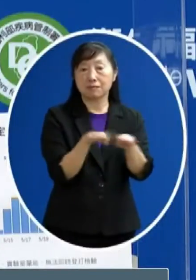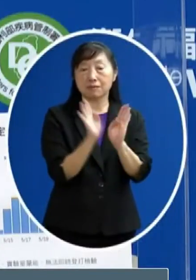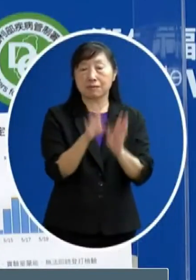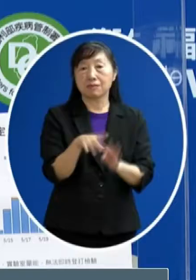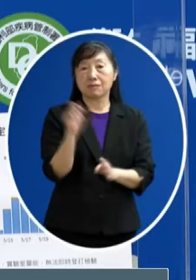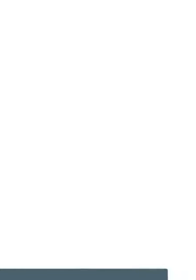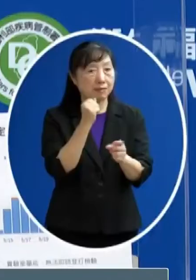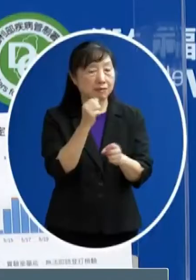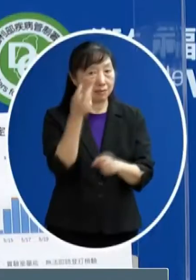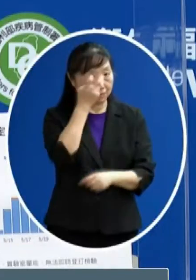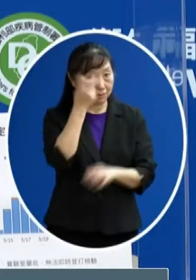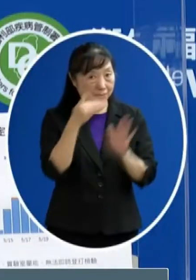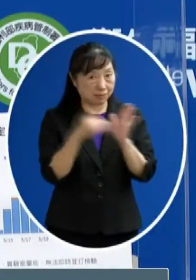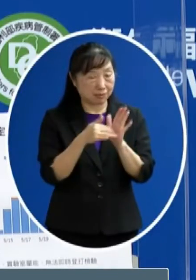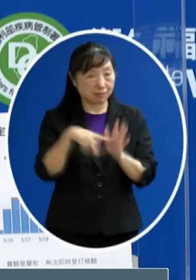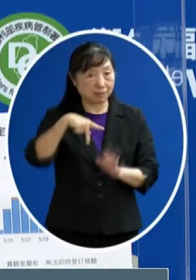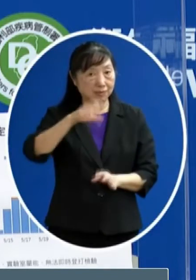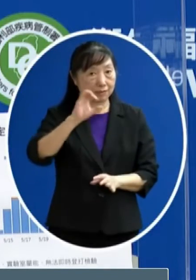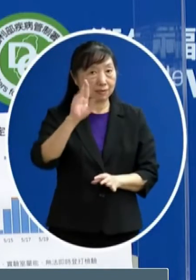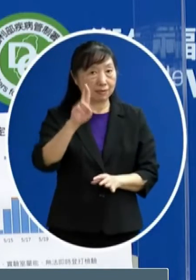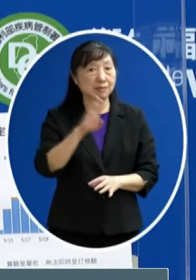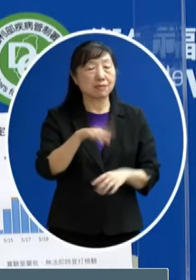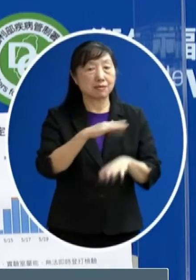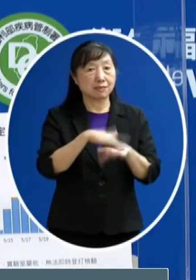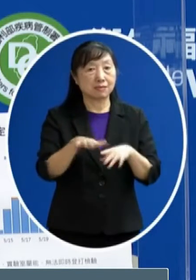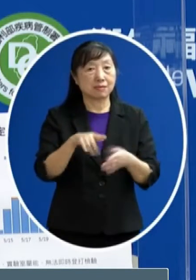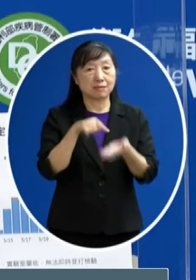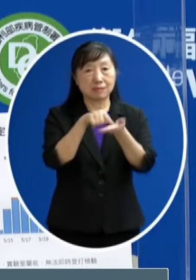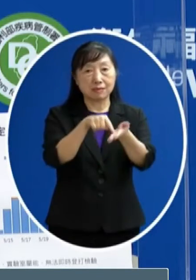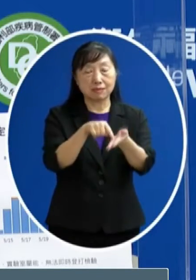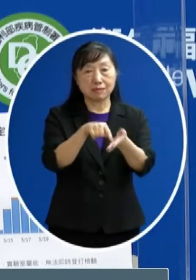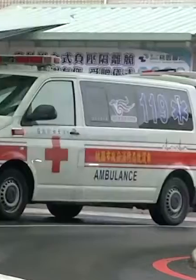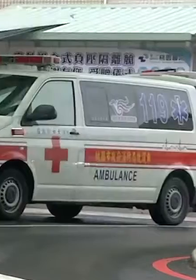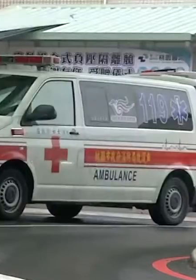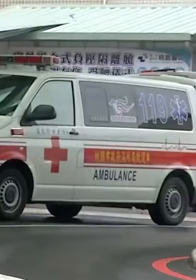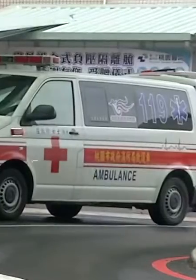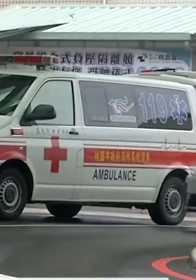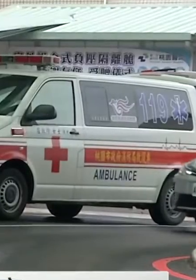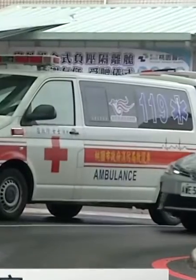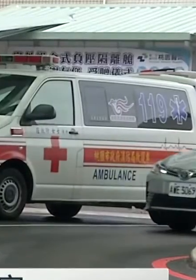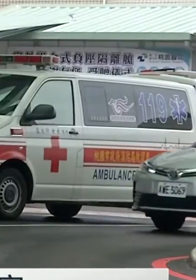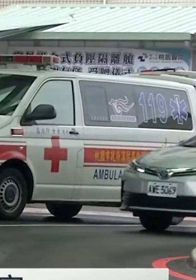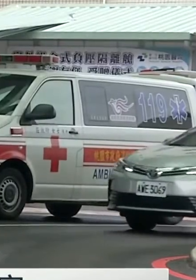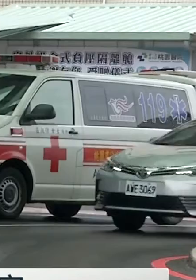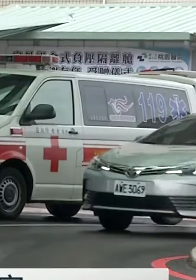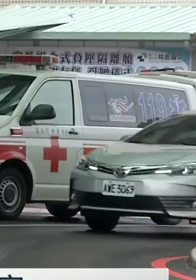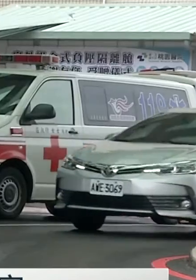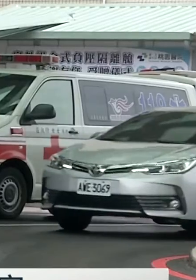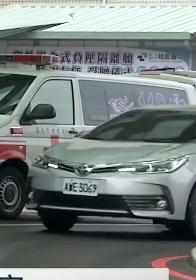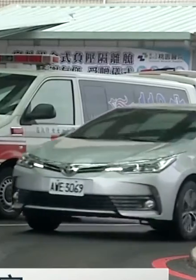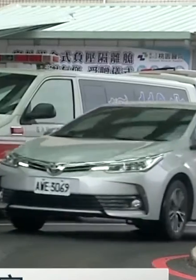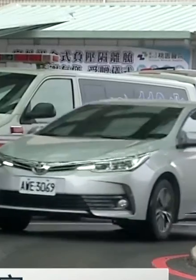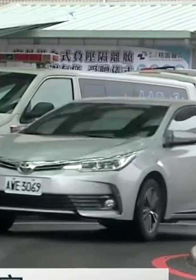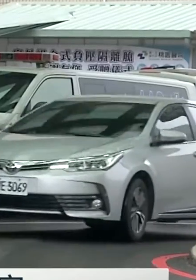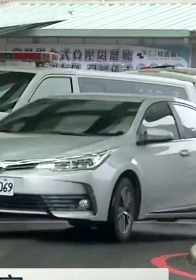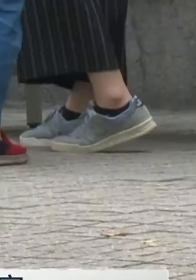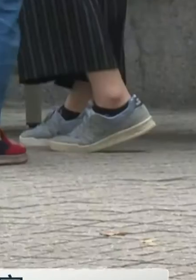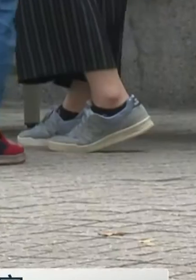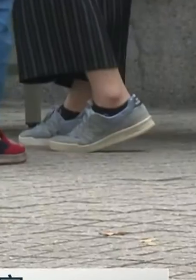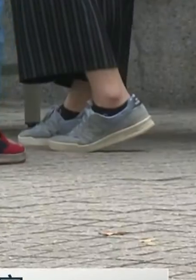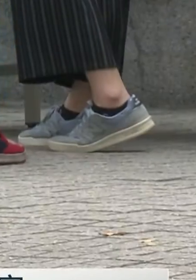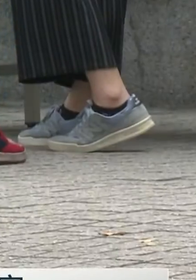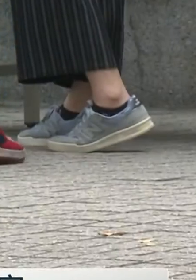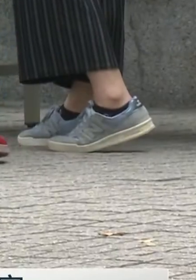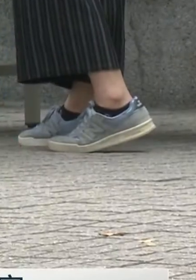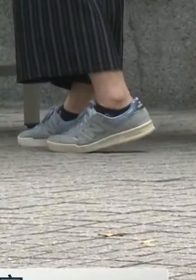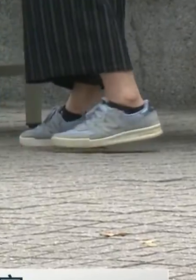筛之后，PCR 的速度就稍微申报上就稍微慢了一点。 随着个案陆续回归正确日期，指挥中